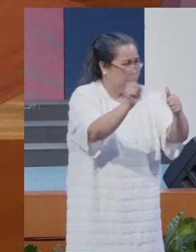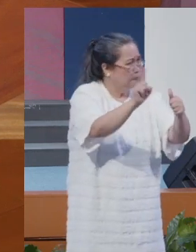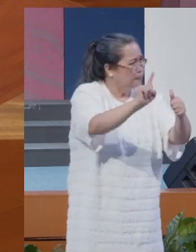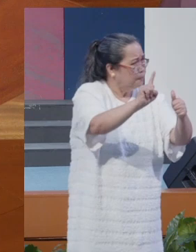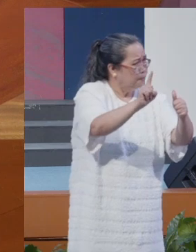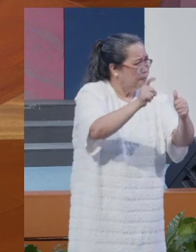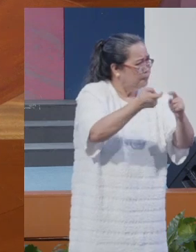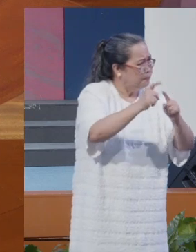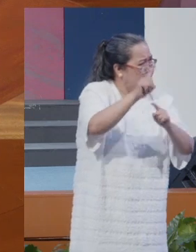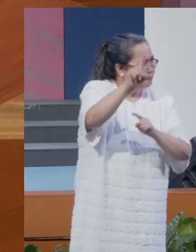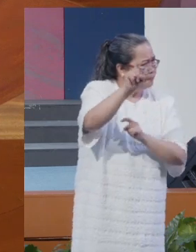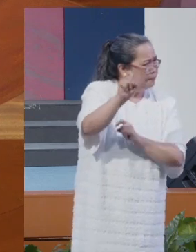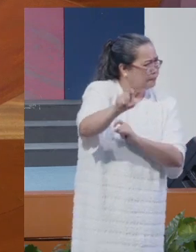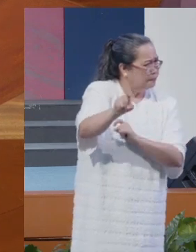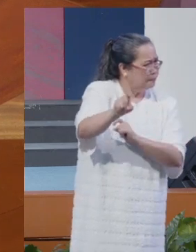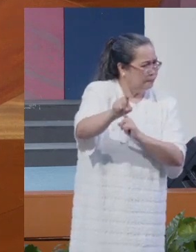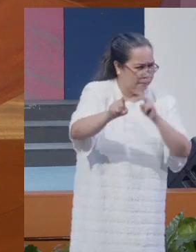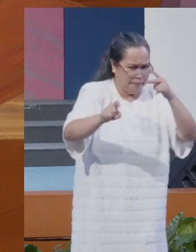ng tanong. Pangalawa,